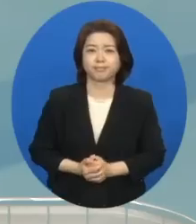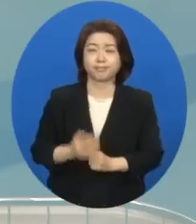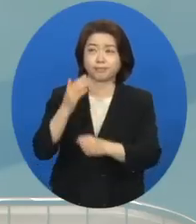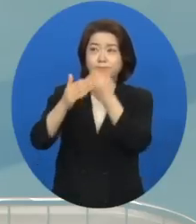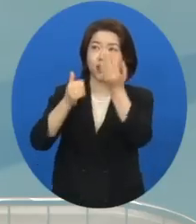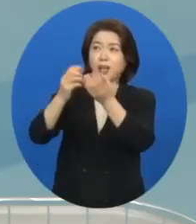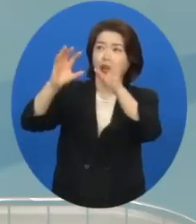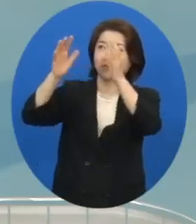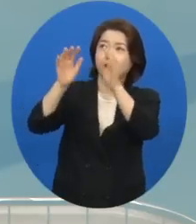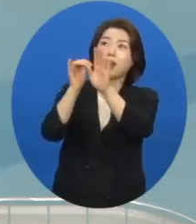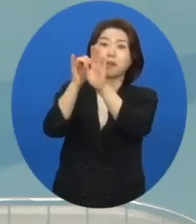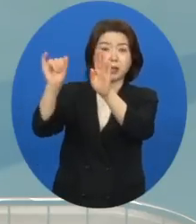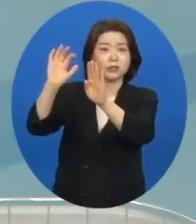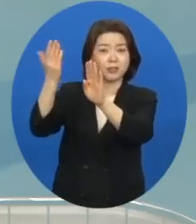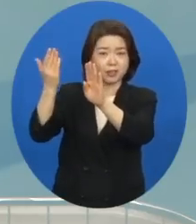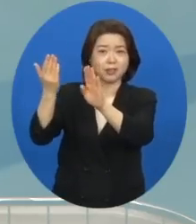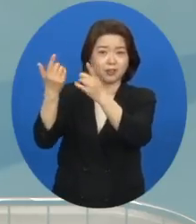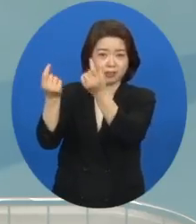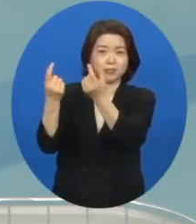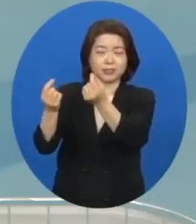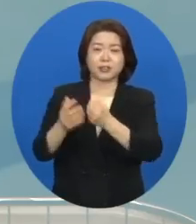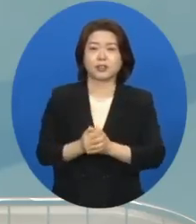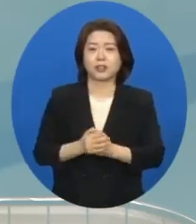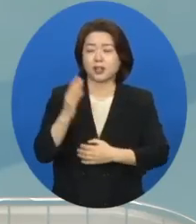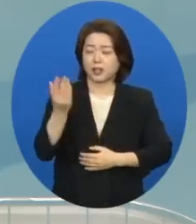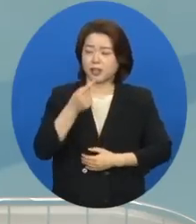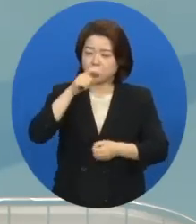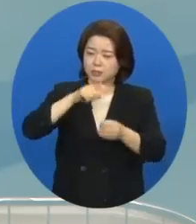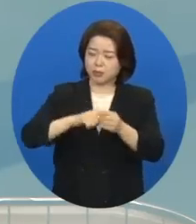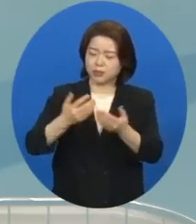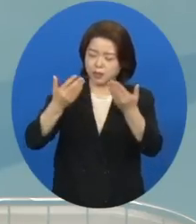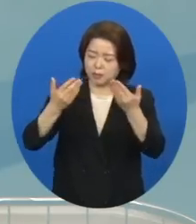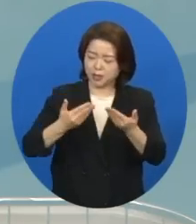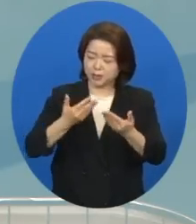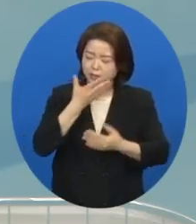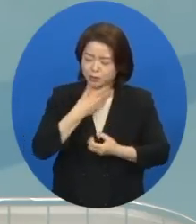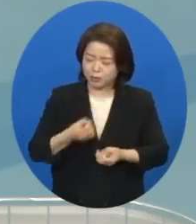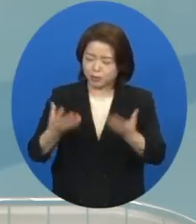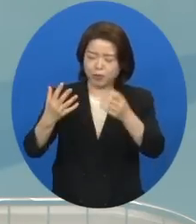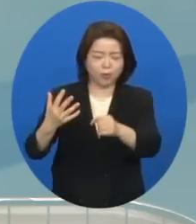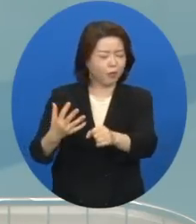하나님 나라 백성이에요. 성찬 받은 축복은요 엄청난 거예요.